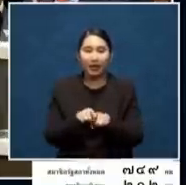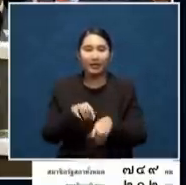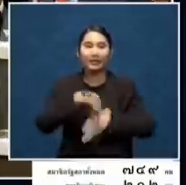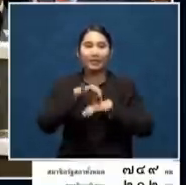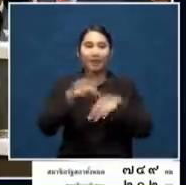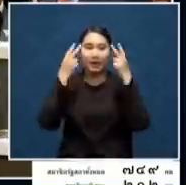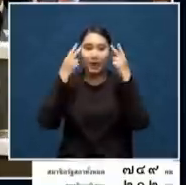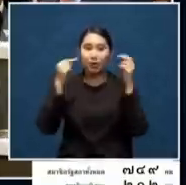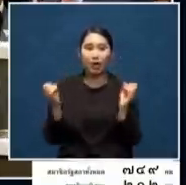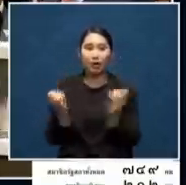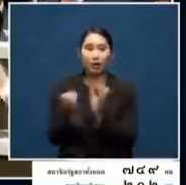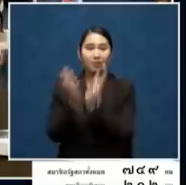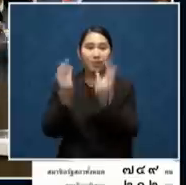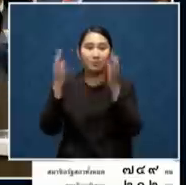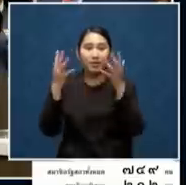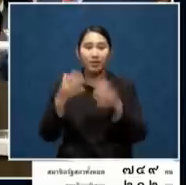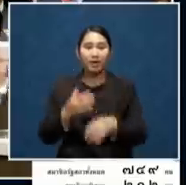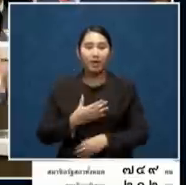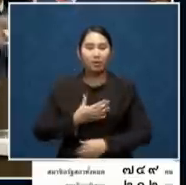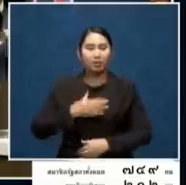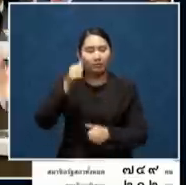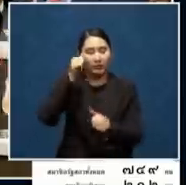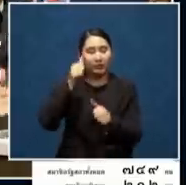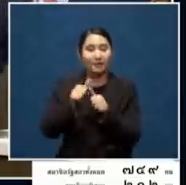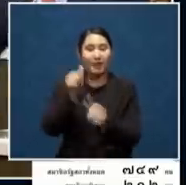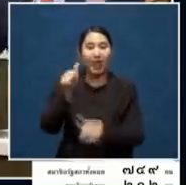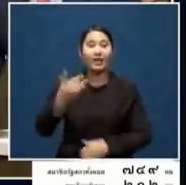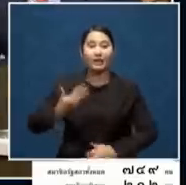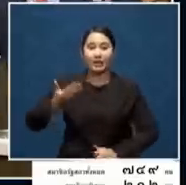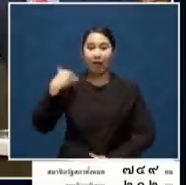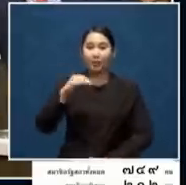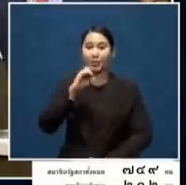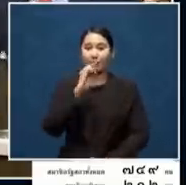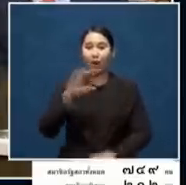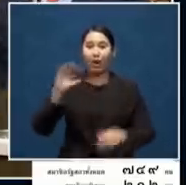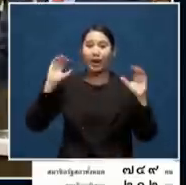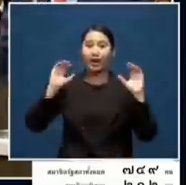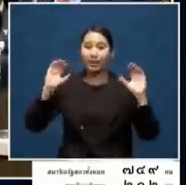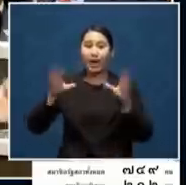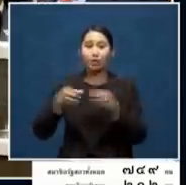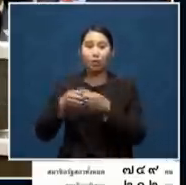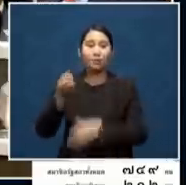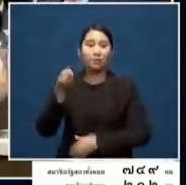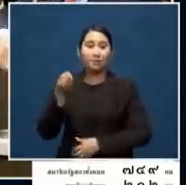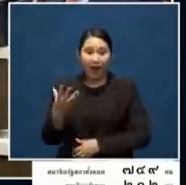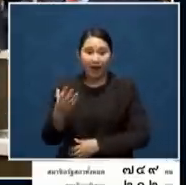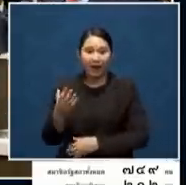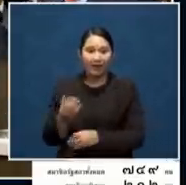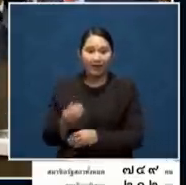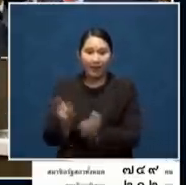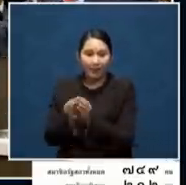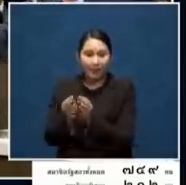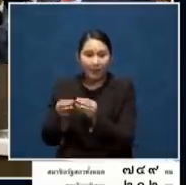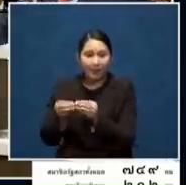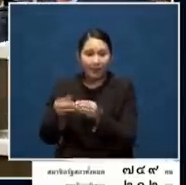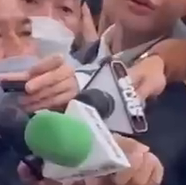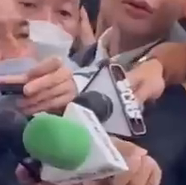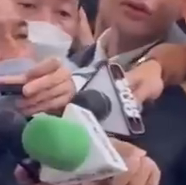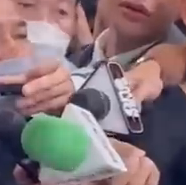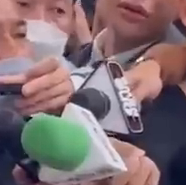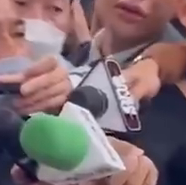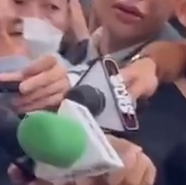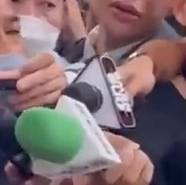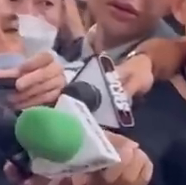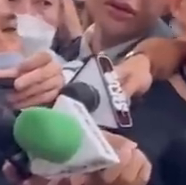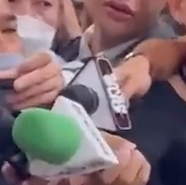้ ก็ยังได้ไม่มีปัญหานะครับก็เหมือนเมื่อครั้งที่ธนาธรเจอเรื่องหุ้นวีลักษณ์มีเดียตอนนั้นน